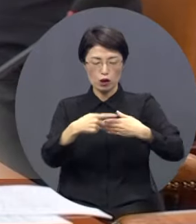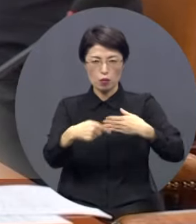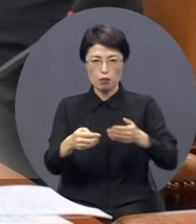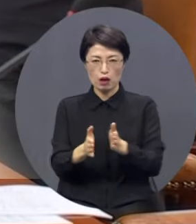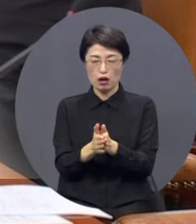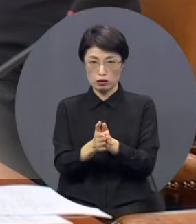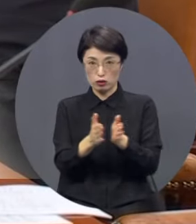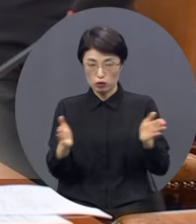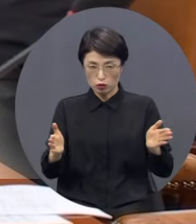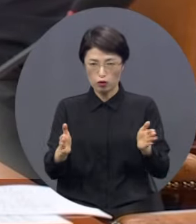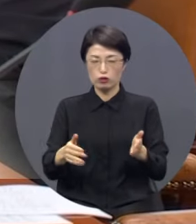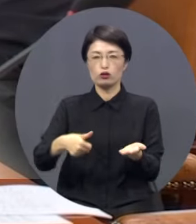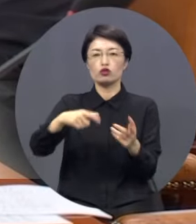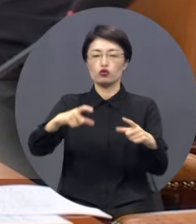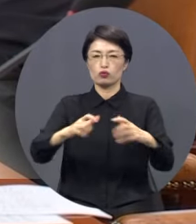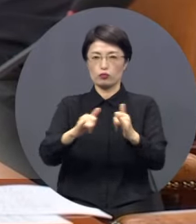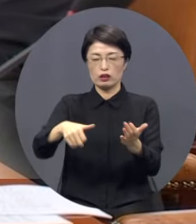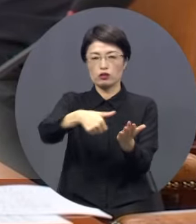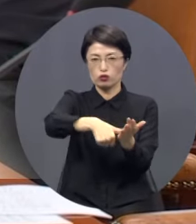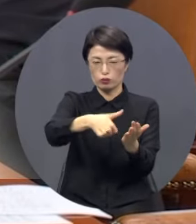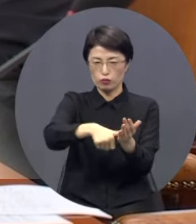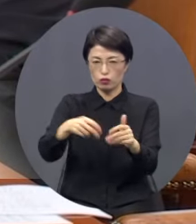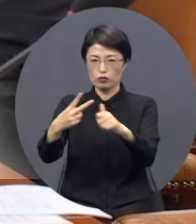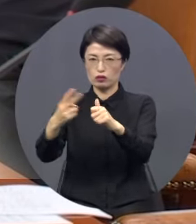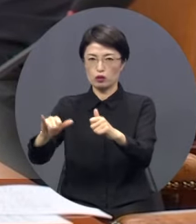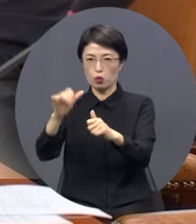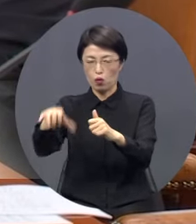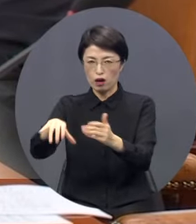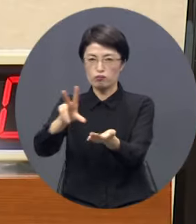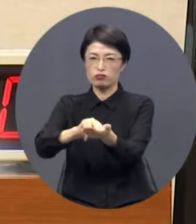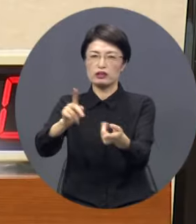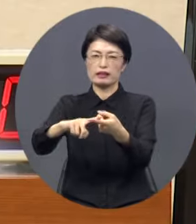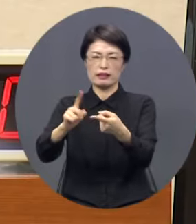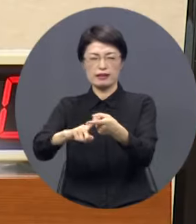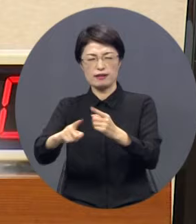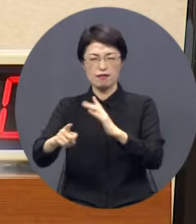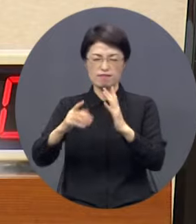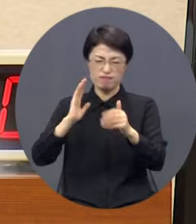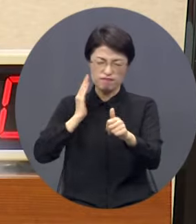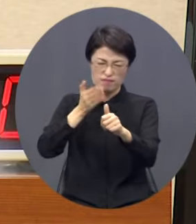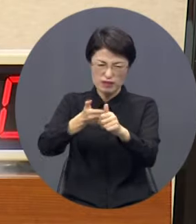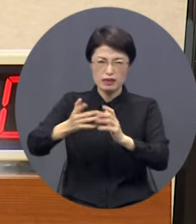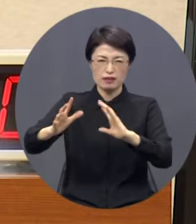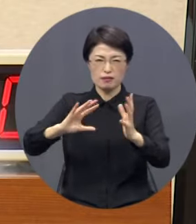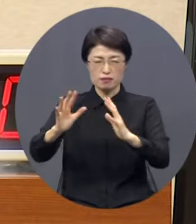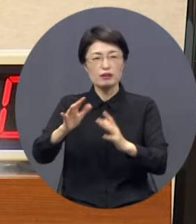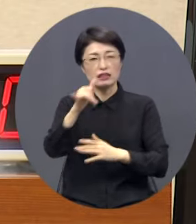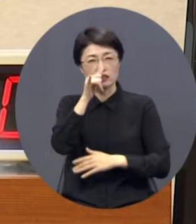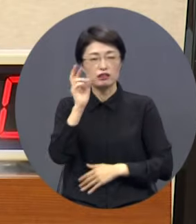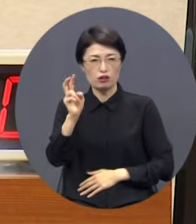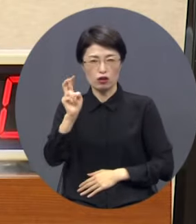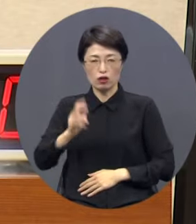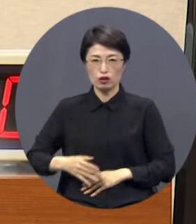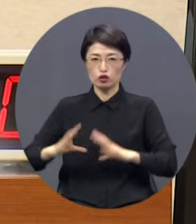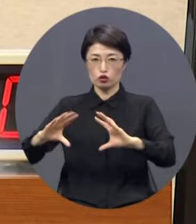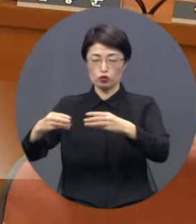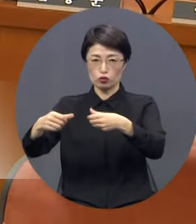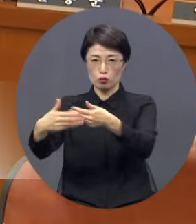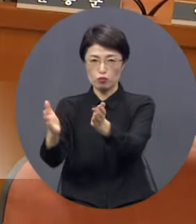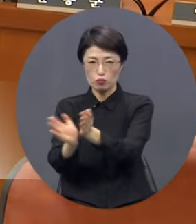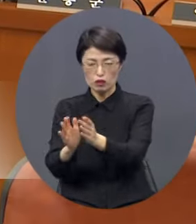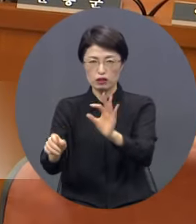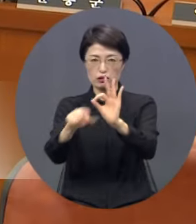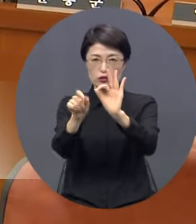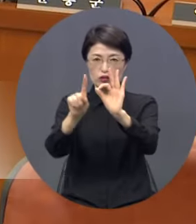주민투표와 제주 제2공항 문제 등이 쟁점이 될 것으로 보입니다. 국토교통위원회는 다음 달 16일 국회에서